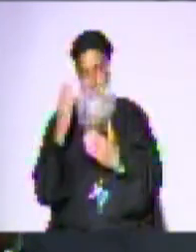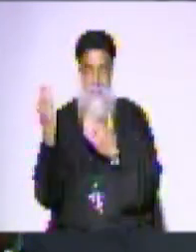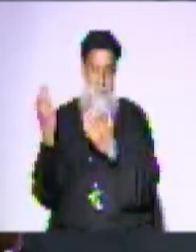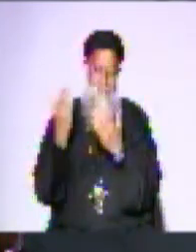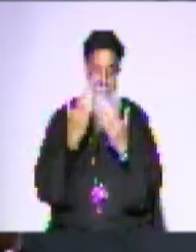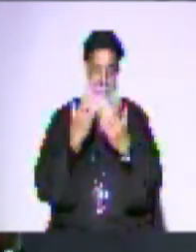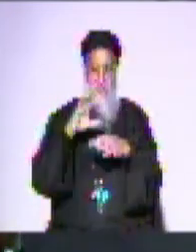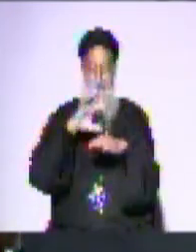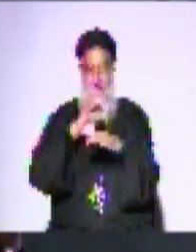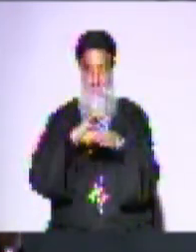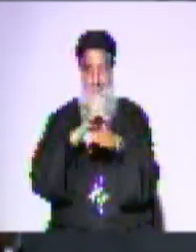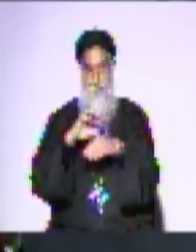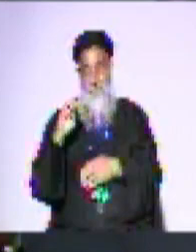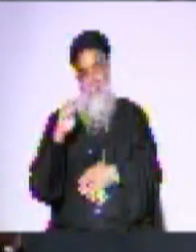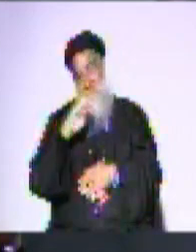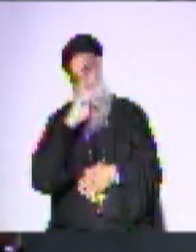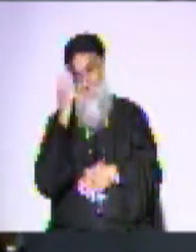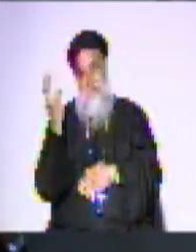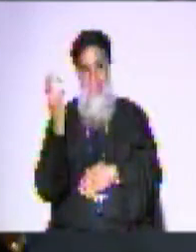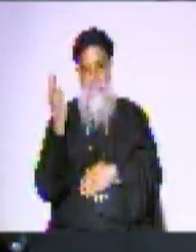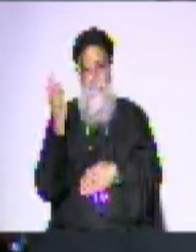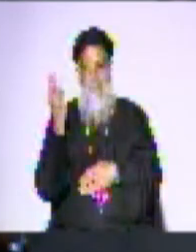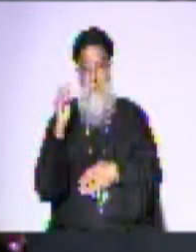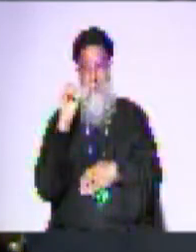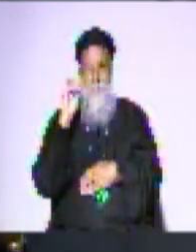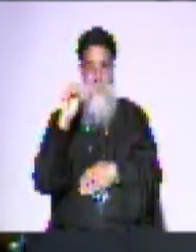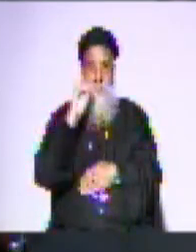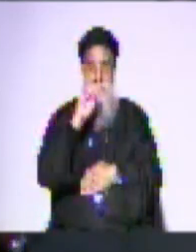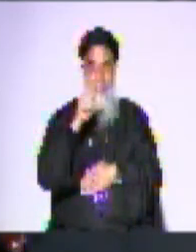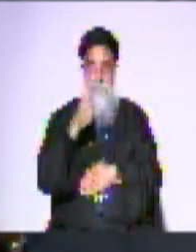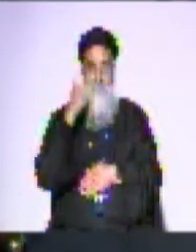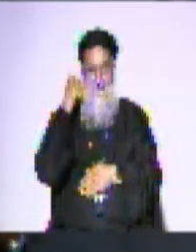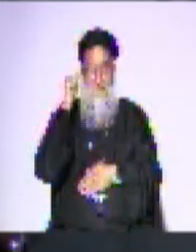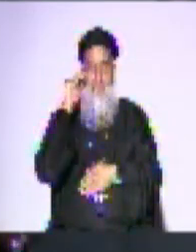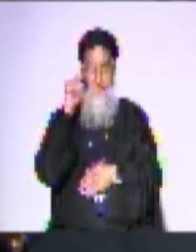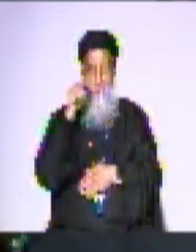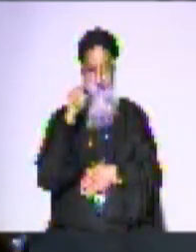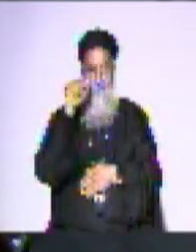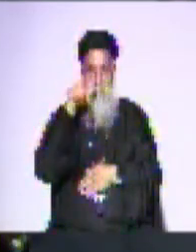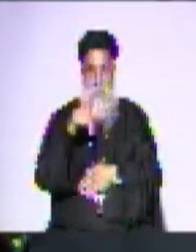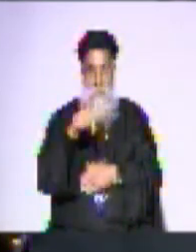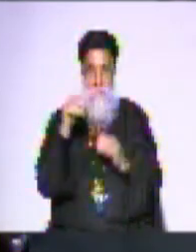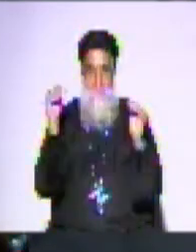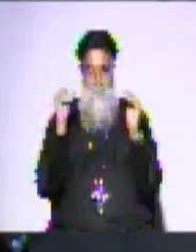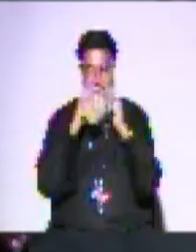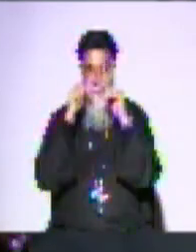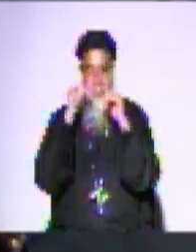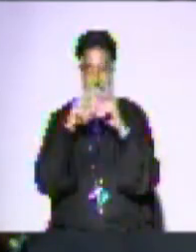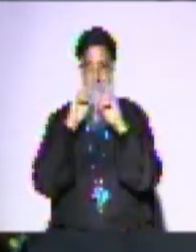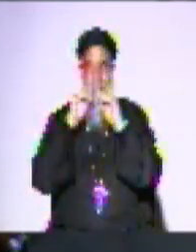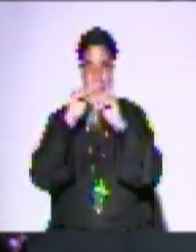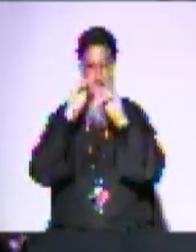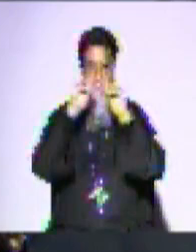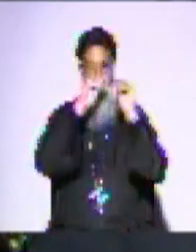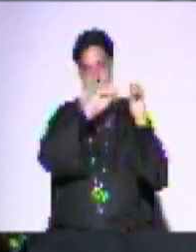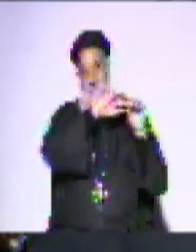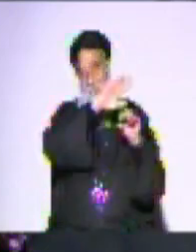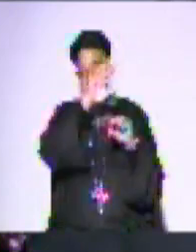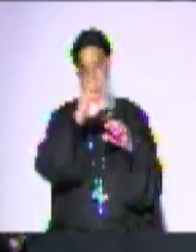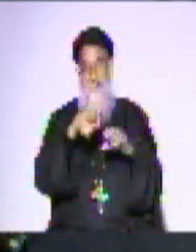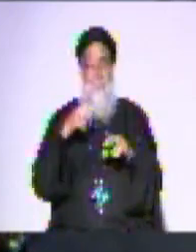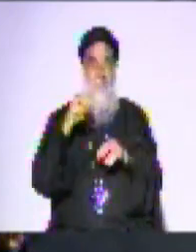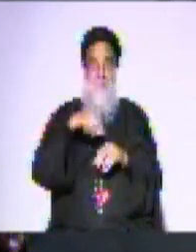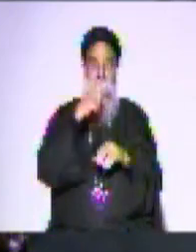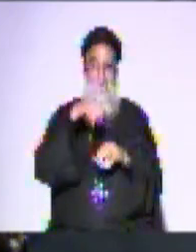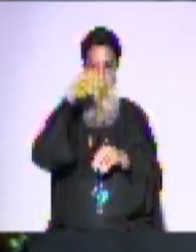لوقا البشير إصحاح 13 بيتكلم عن وكان حاضرا في ذلك اليوم قوم يخبرونه عن